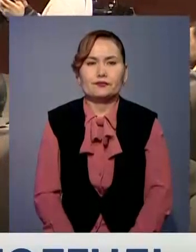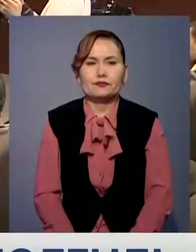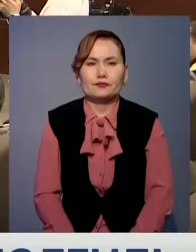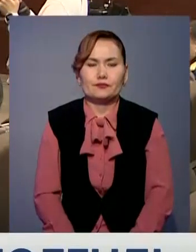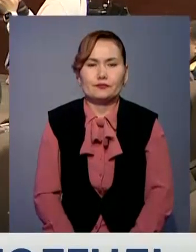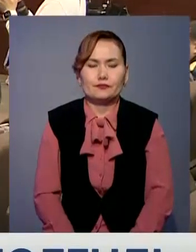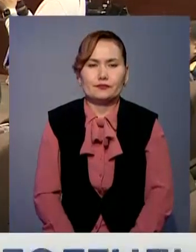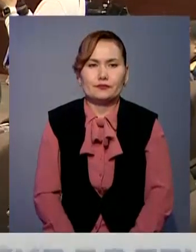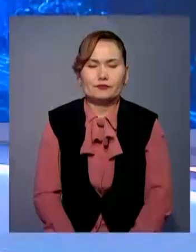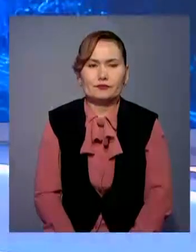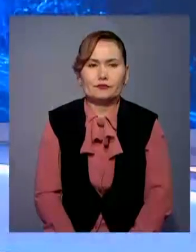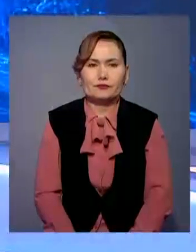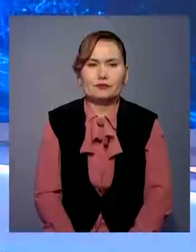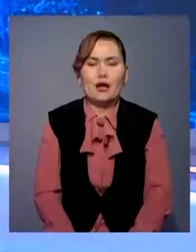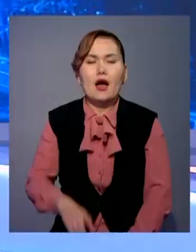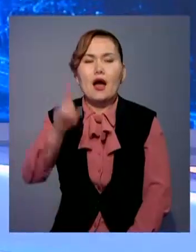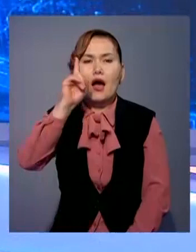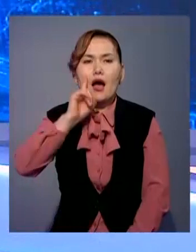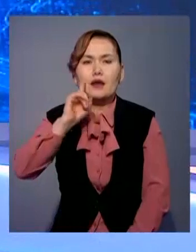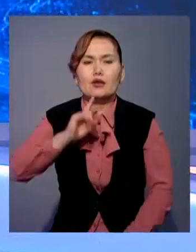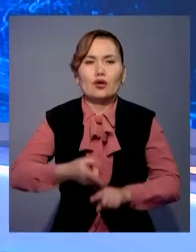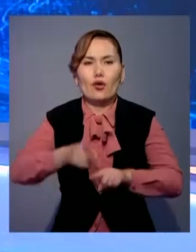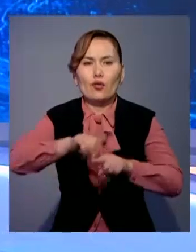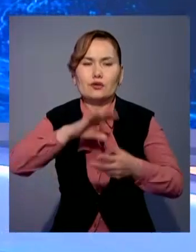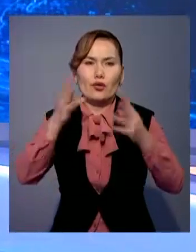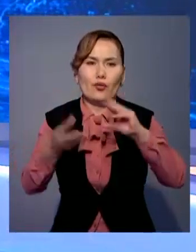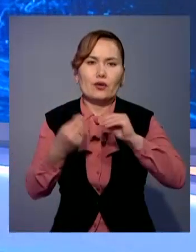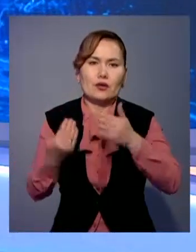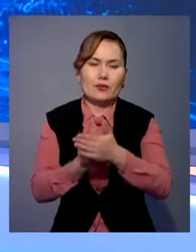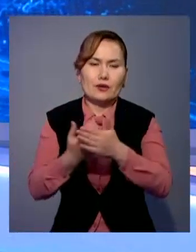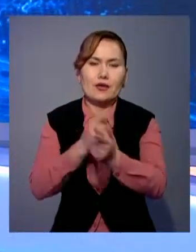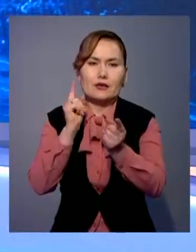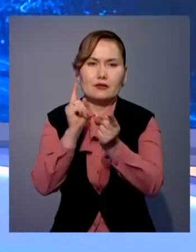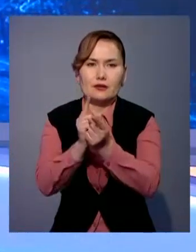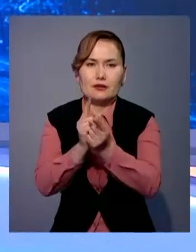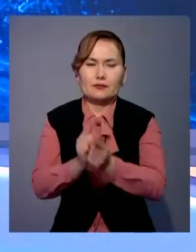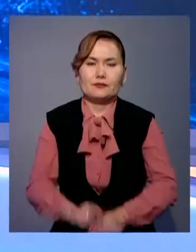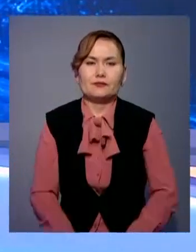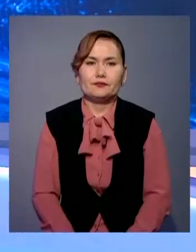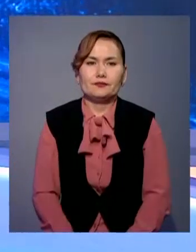Әзірге айтарымыз осы, ден қойып тыңдағандарыңызға рахмет.